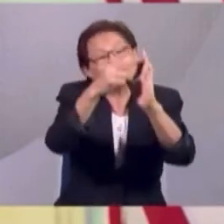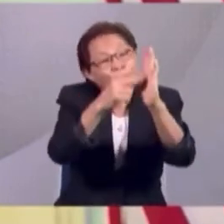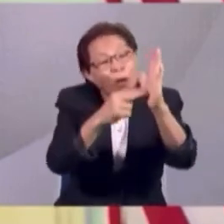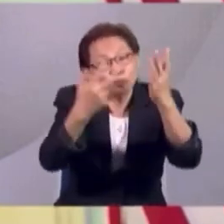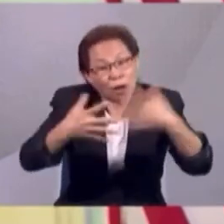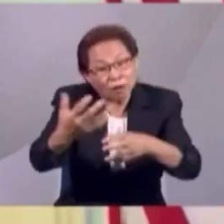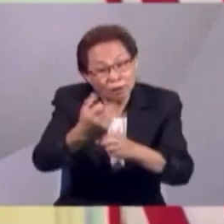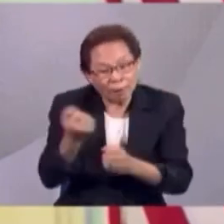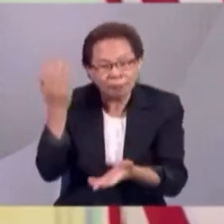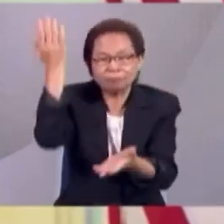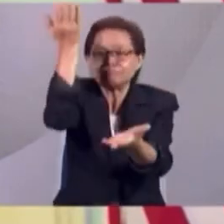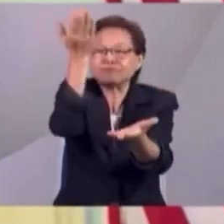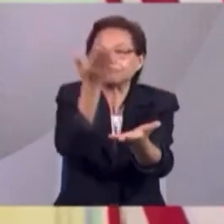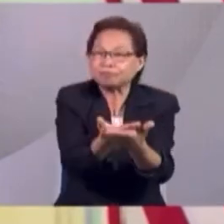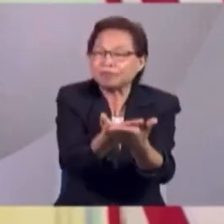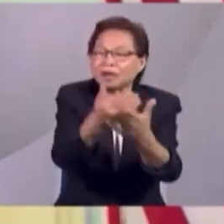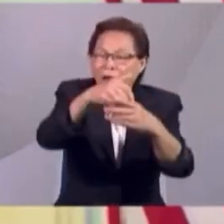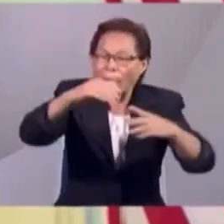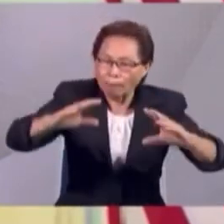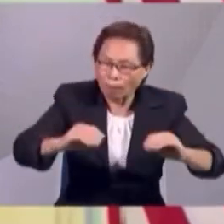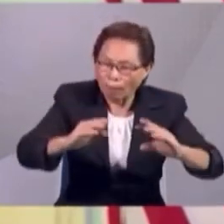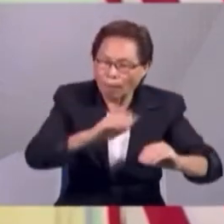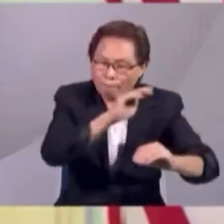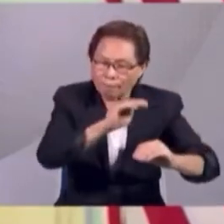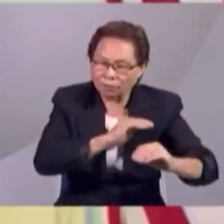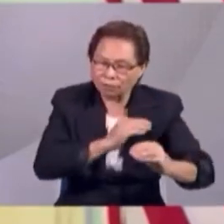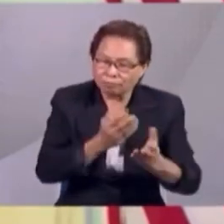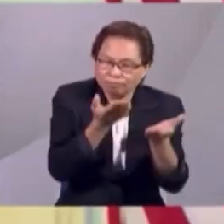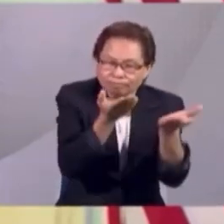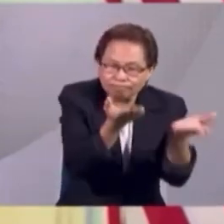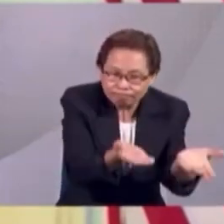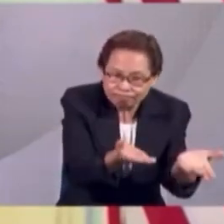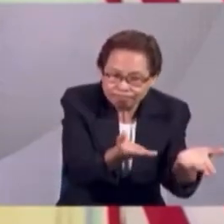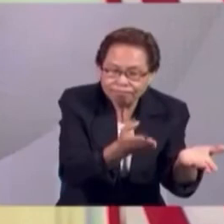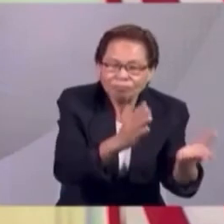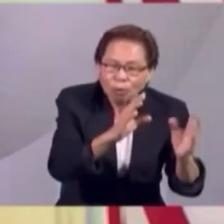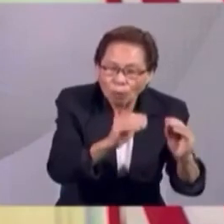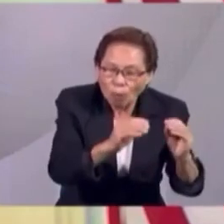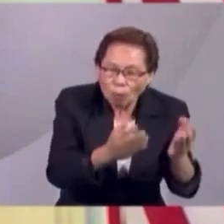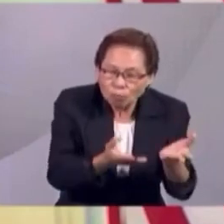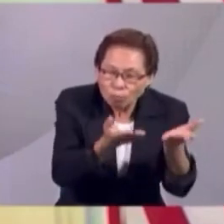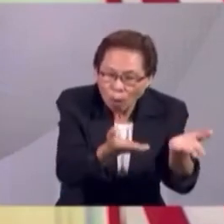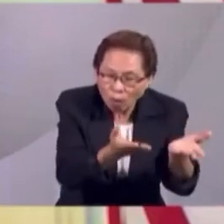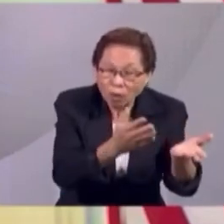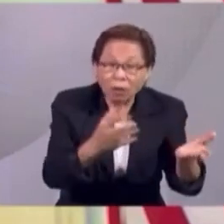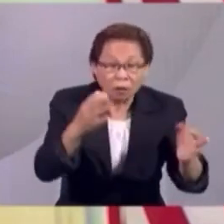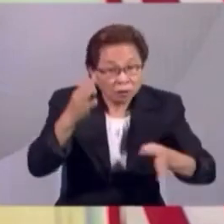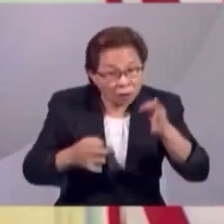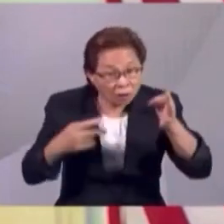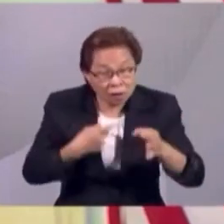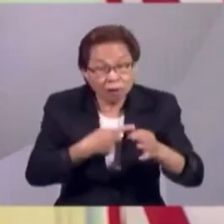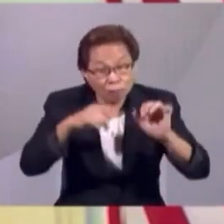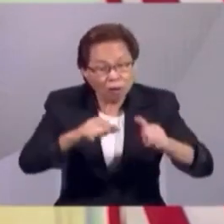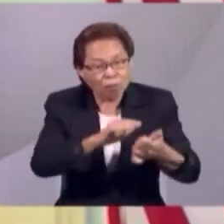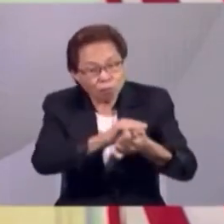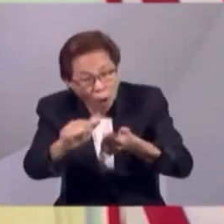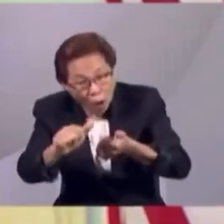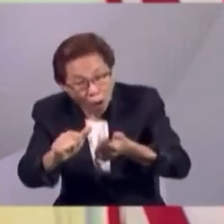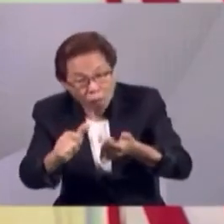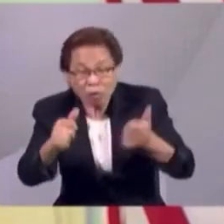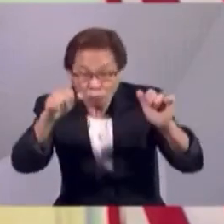akan bentangkan di dalam mesyuarat khas menteri-menteri, dan jika kita boleh meluluskan, maka kita luluskan,